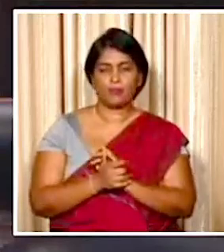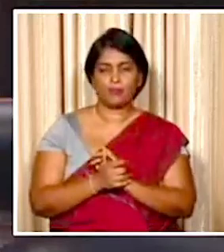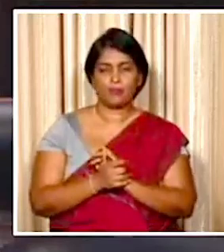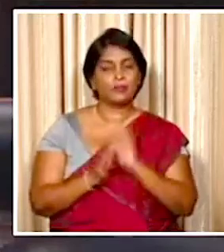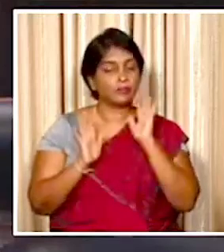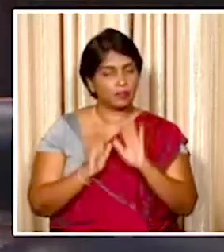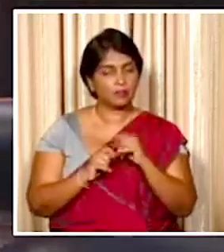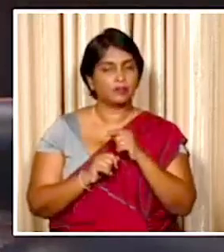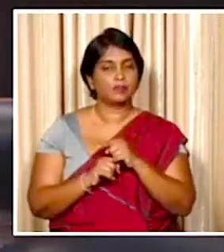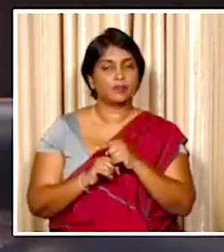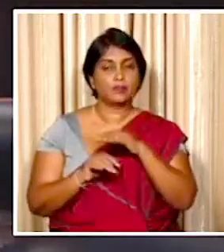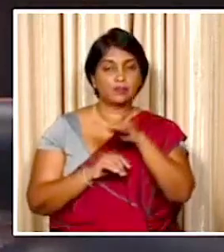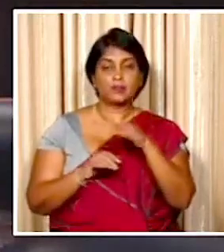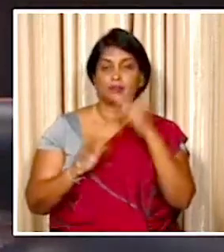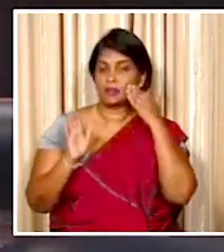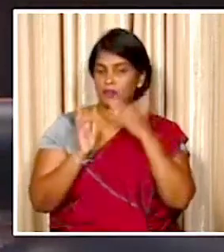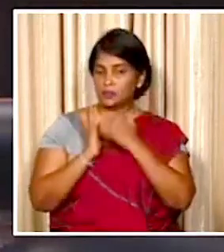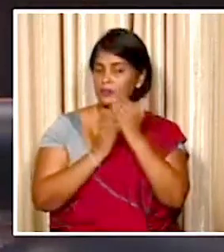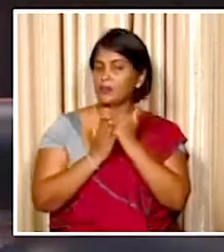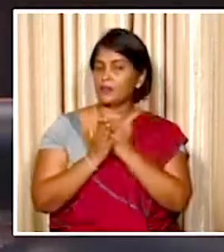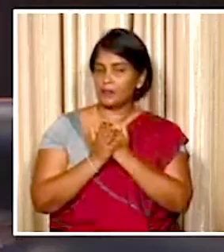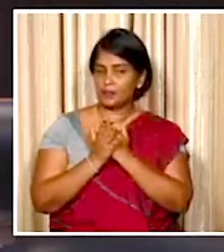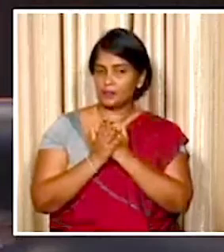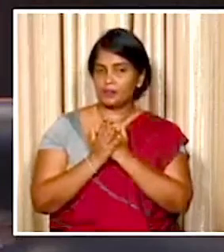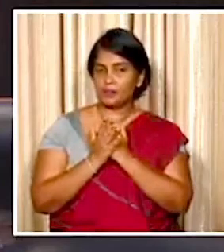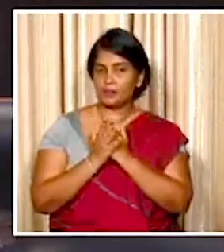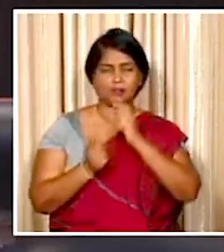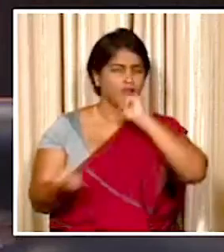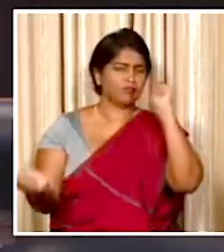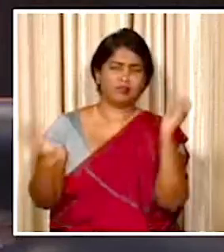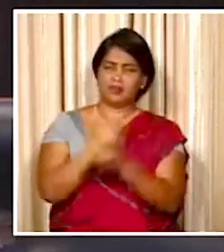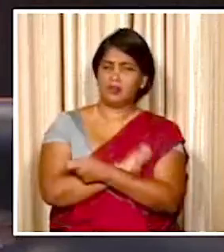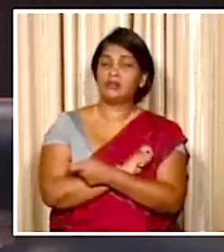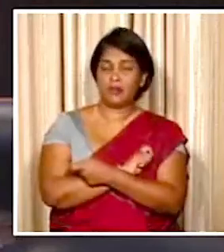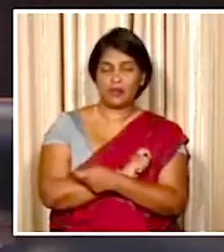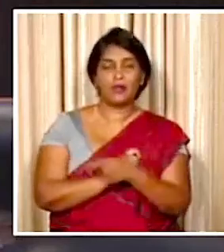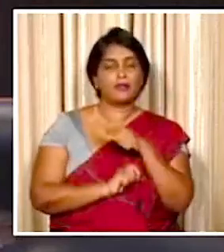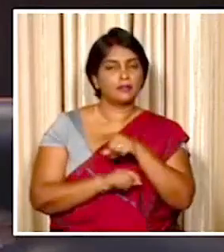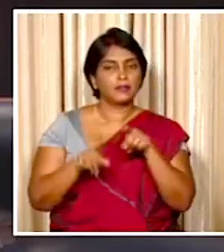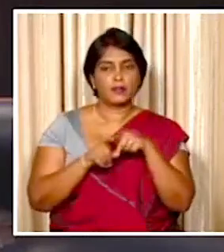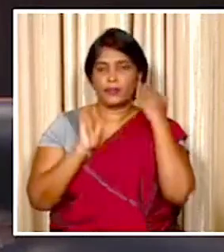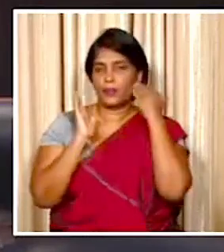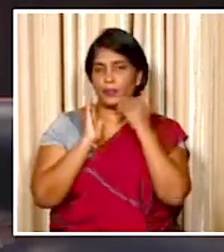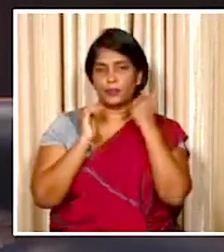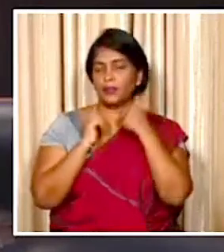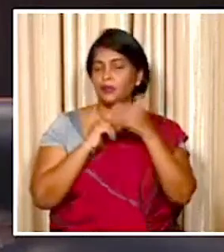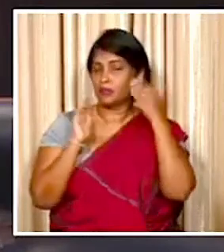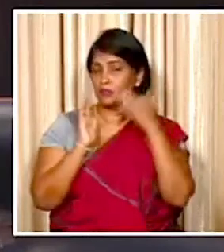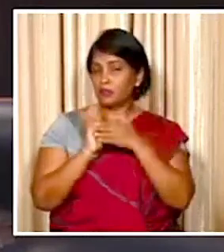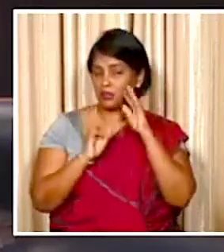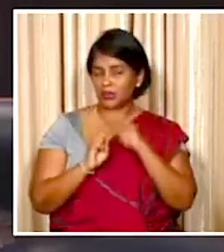नमूत ये समाज सामुती उडियाटिकुरुवेन वेन विद्यात एवं पिलिबांद